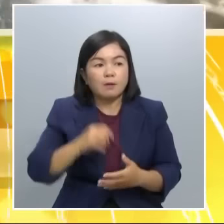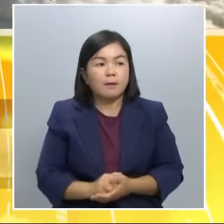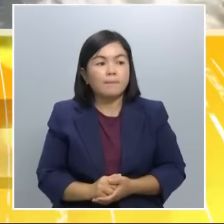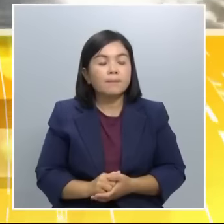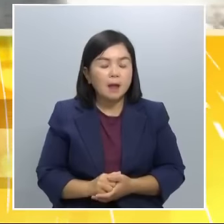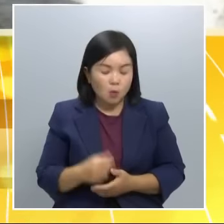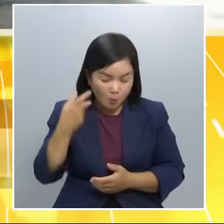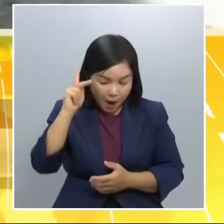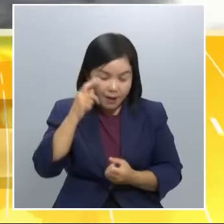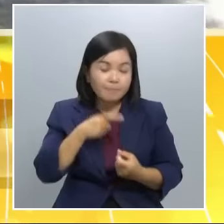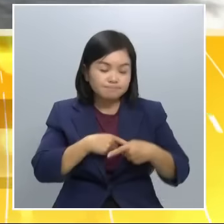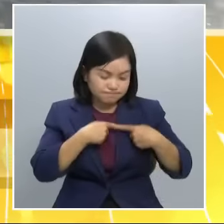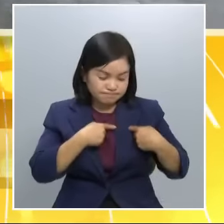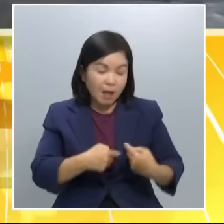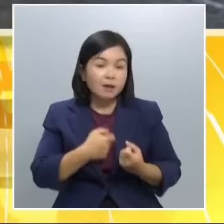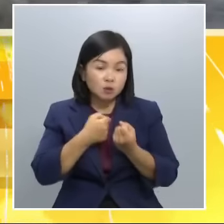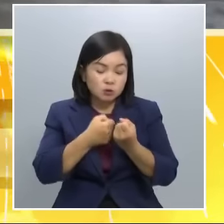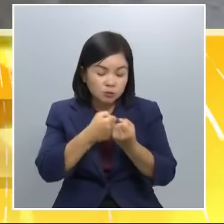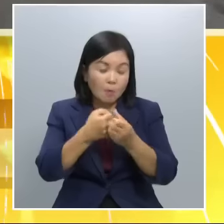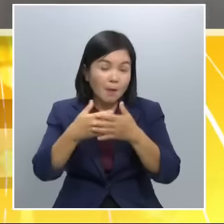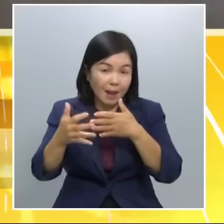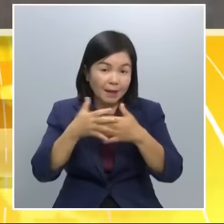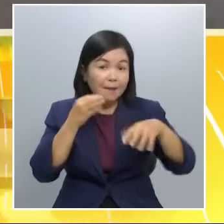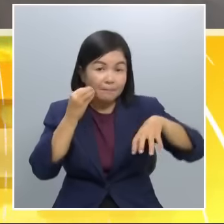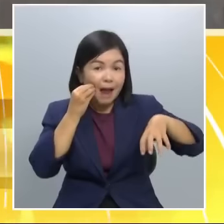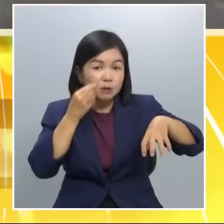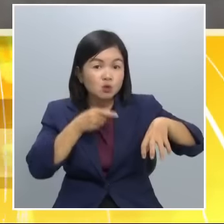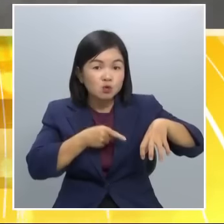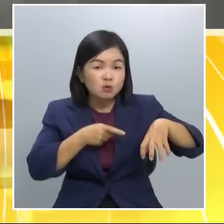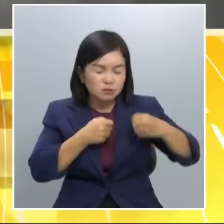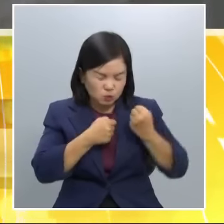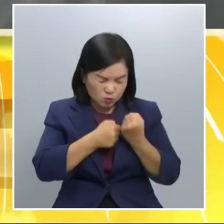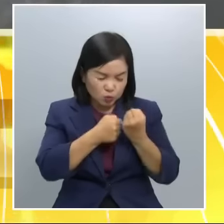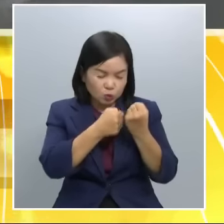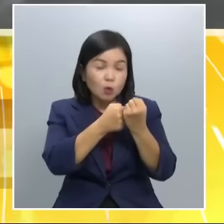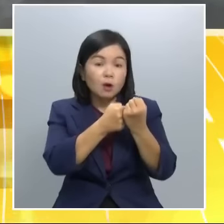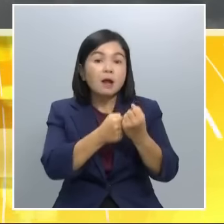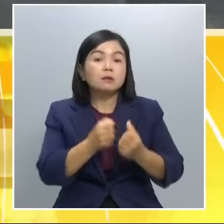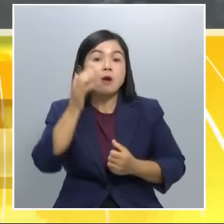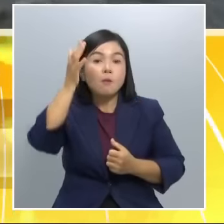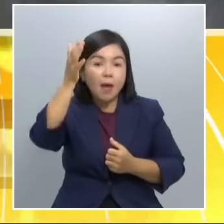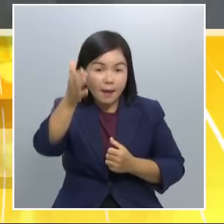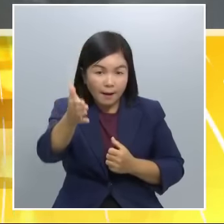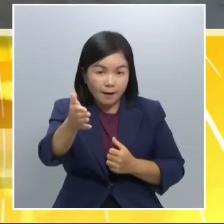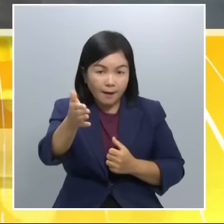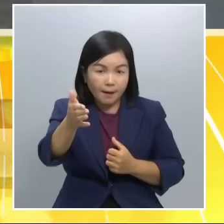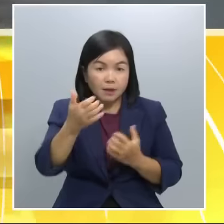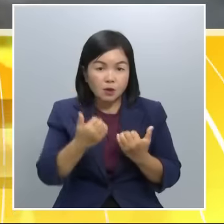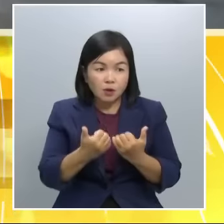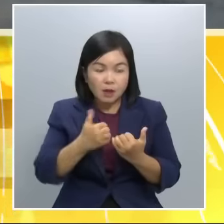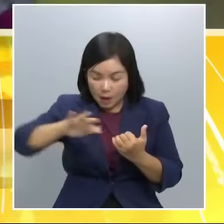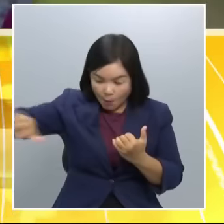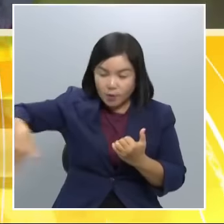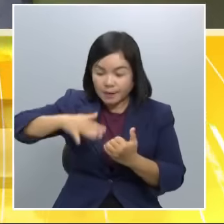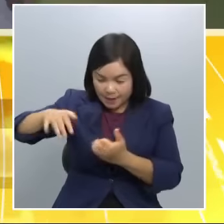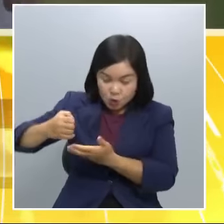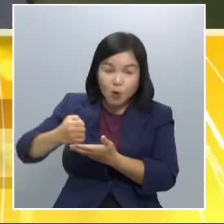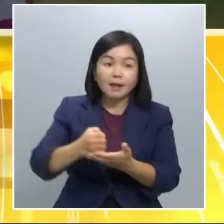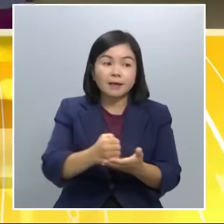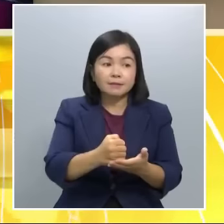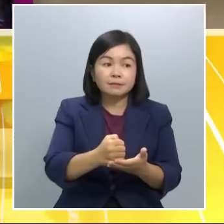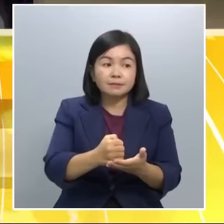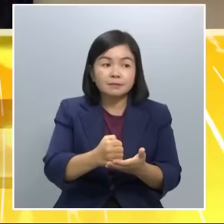ะกันนะคะป้านะไม่เป็นไรเนาะตรงนี้สู้ๆเดี๋ยวแล้วหลังจากนี้ไปนะคะเนี่ยพวกเราเนี่ยช่วยกันนะคะ